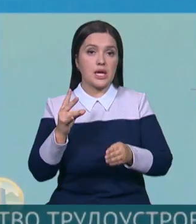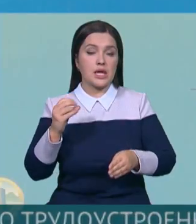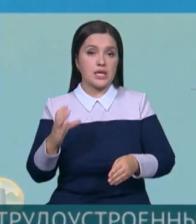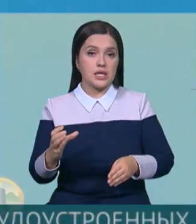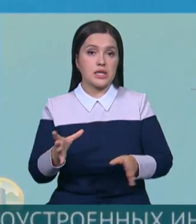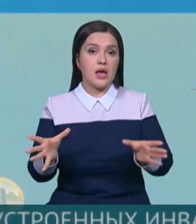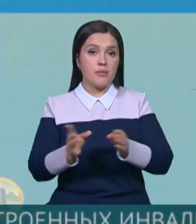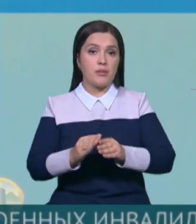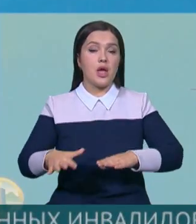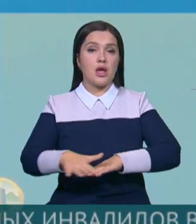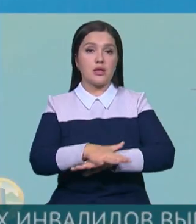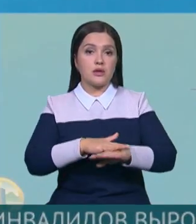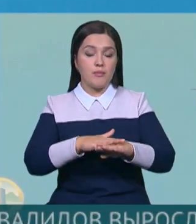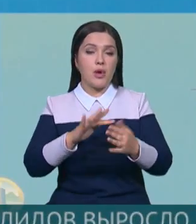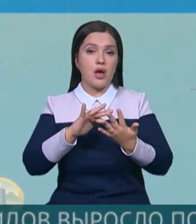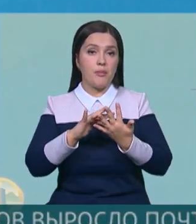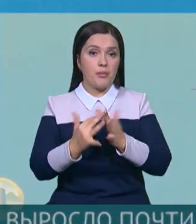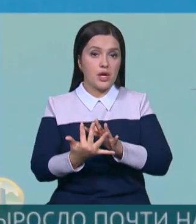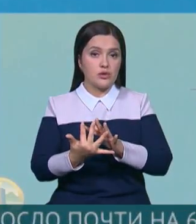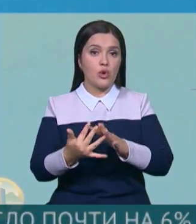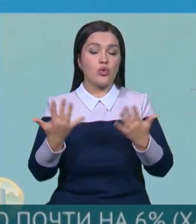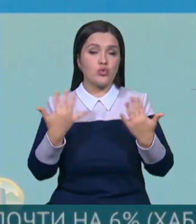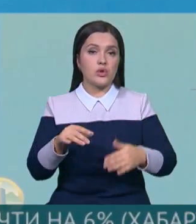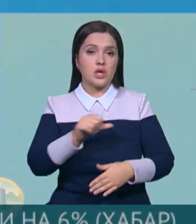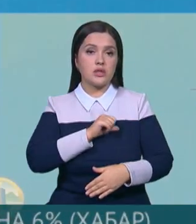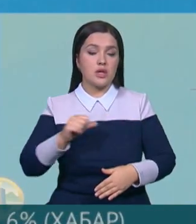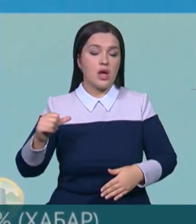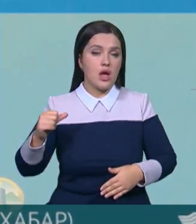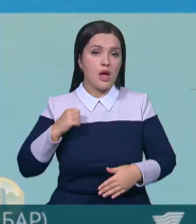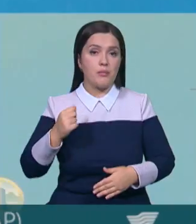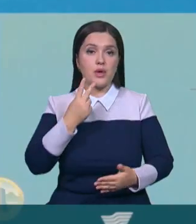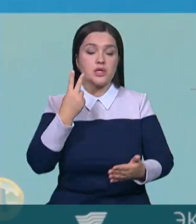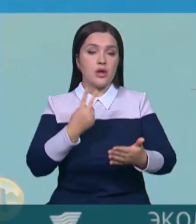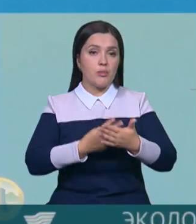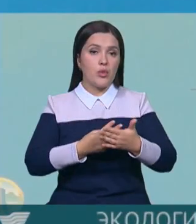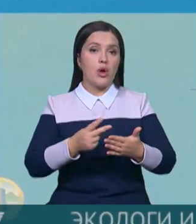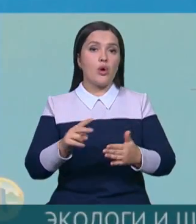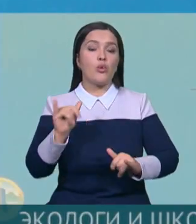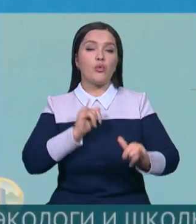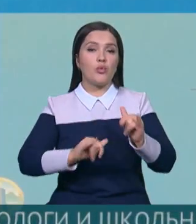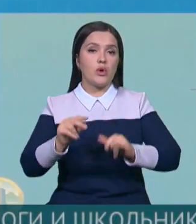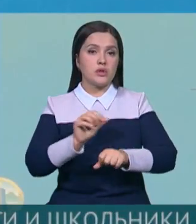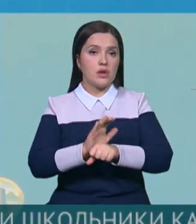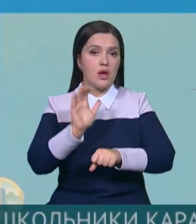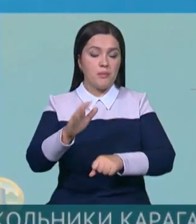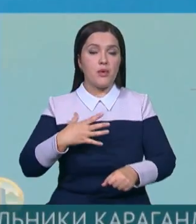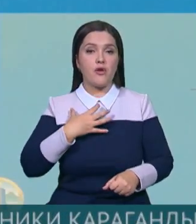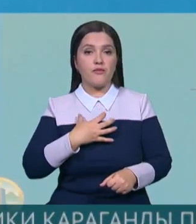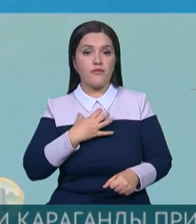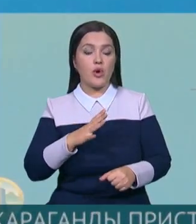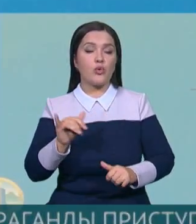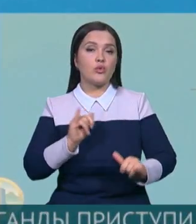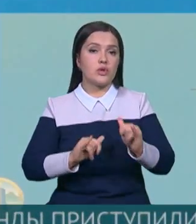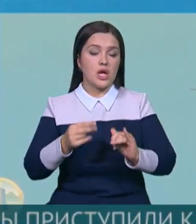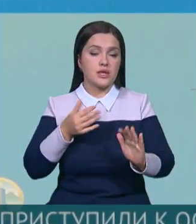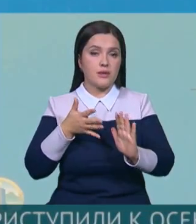есть с общественностью поселка, которым они уже сами рассматривают приоритетность мероприятий, на что